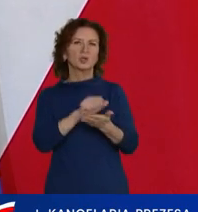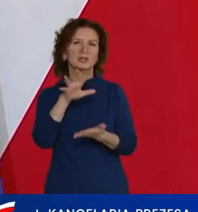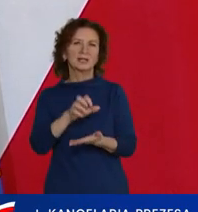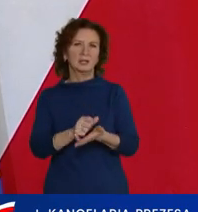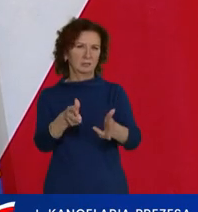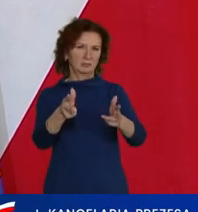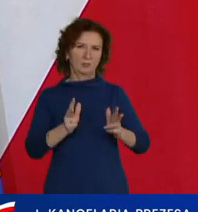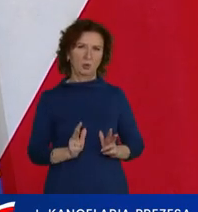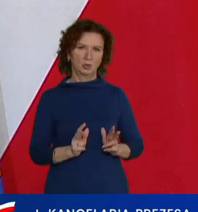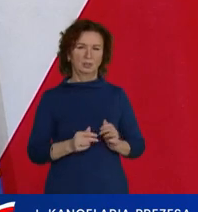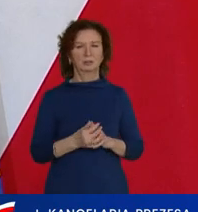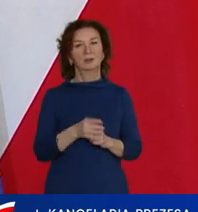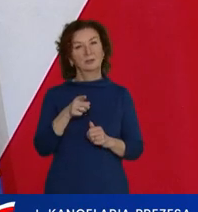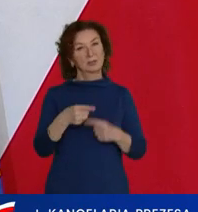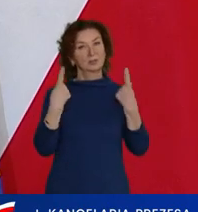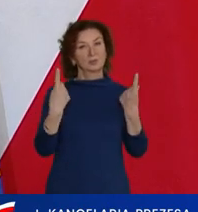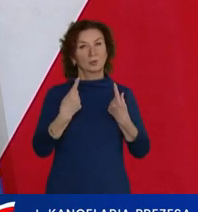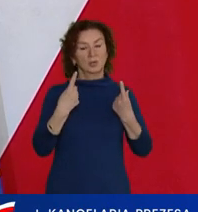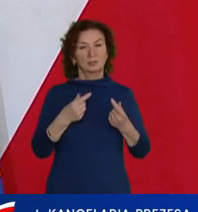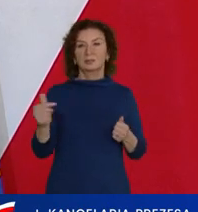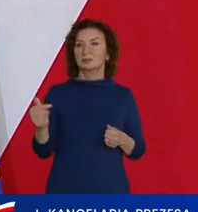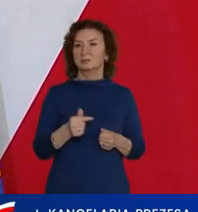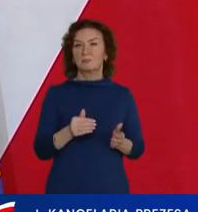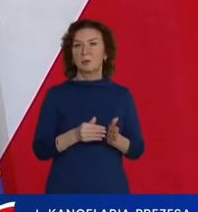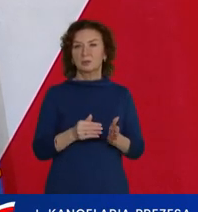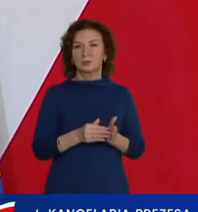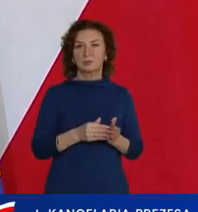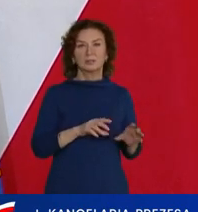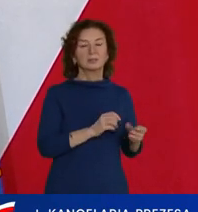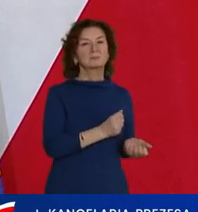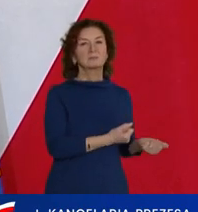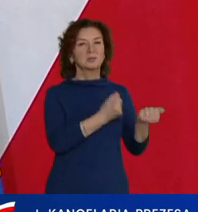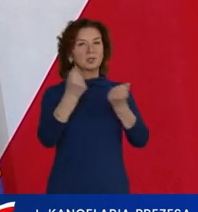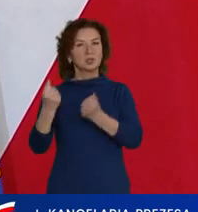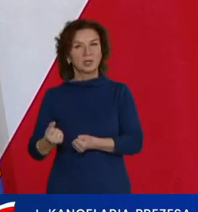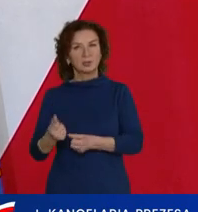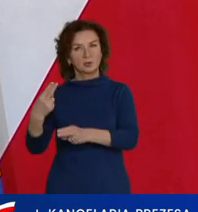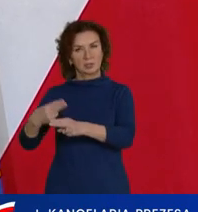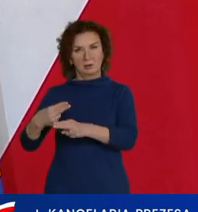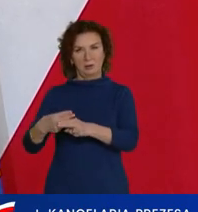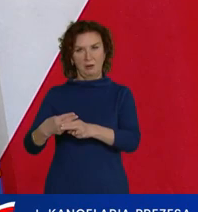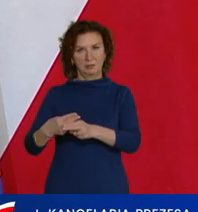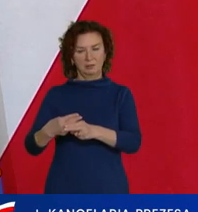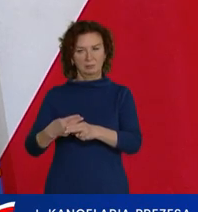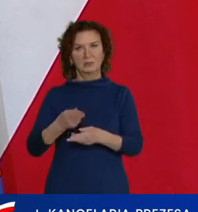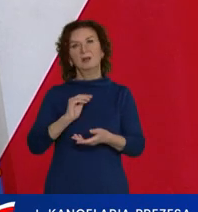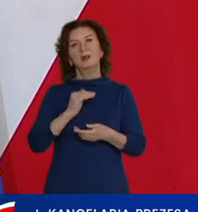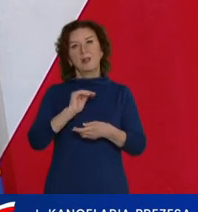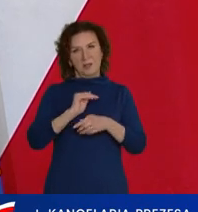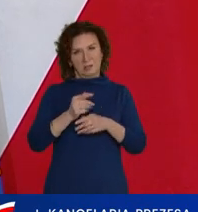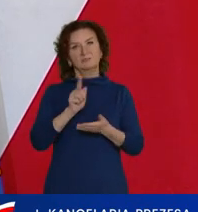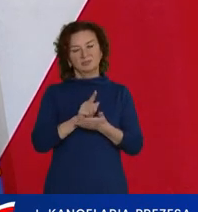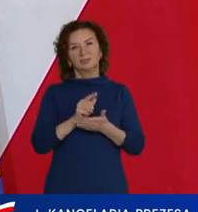infrastruktury łóżkowej i w tych sytuacjach konieczne jest relokowanie pacjentów. Na szczęście inne regiony, inne